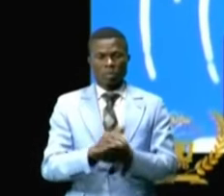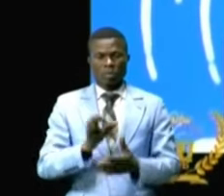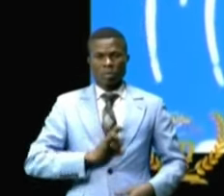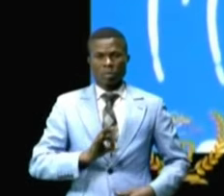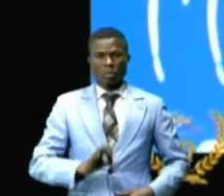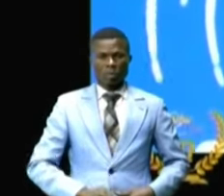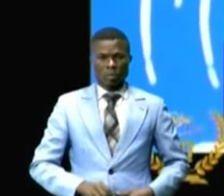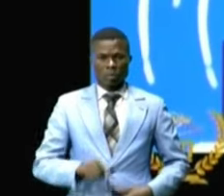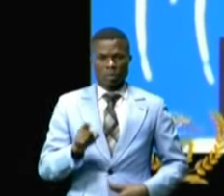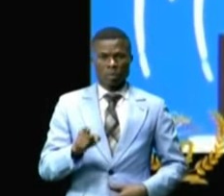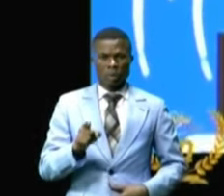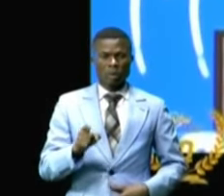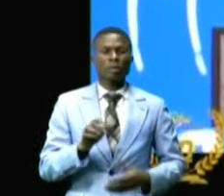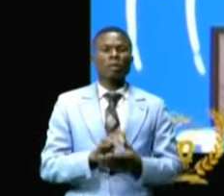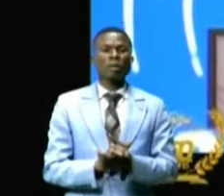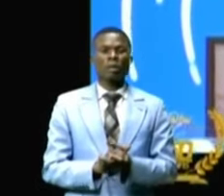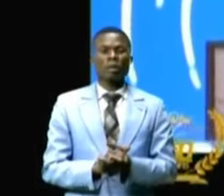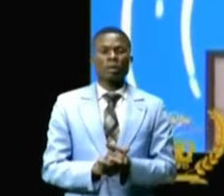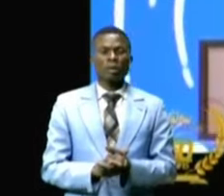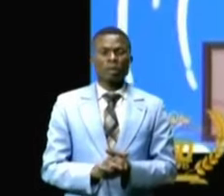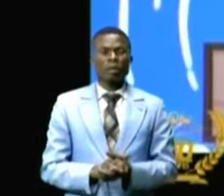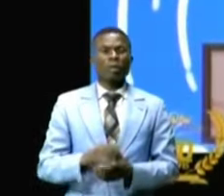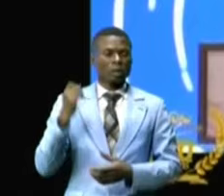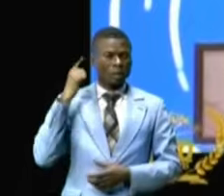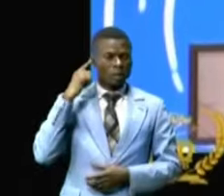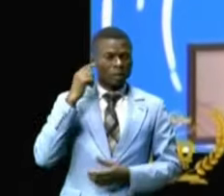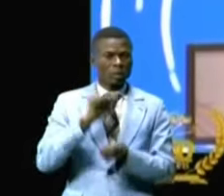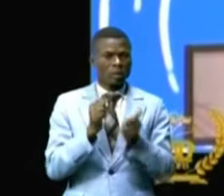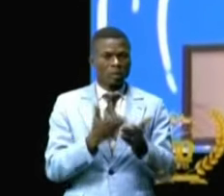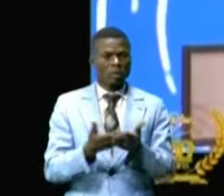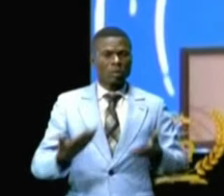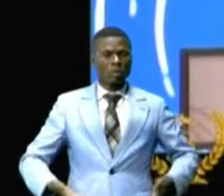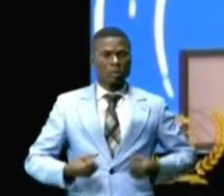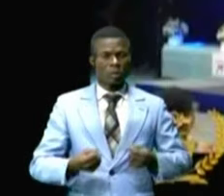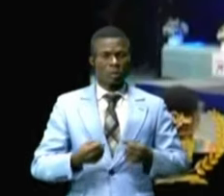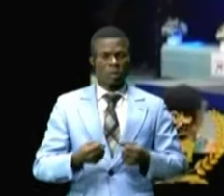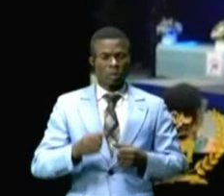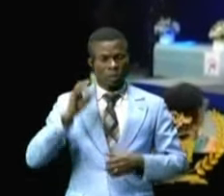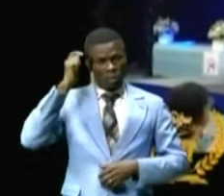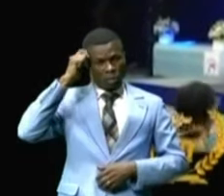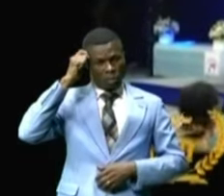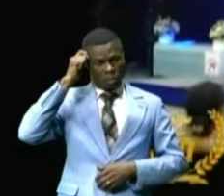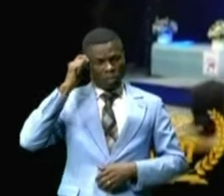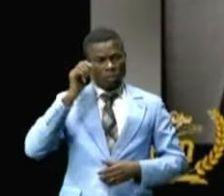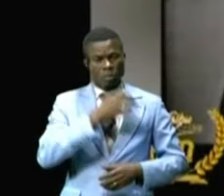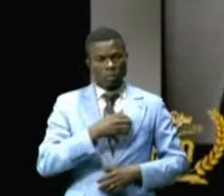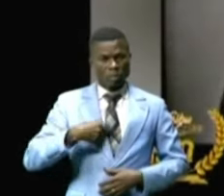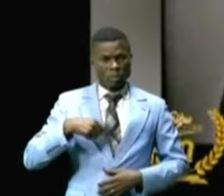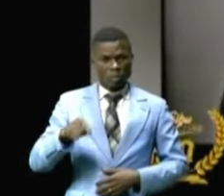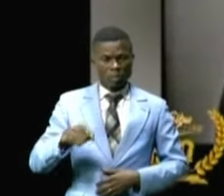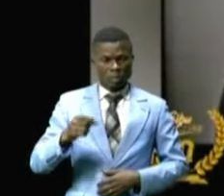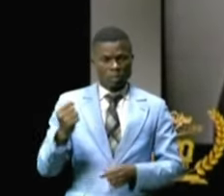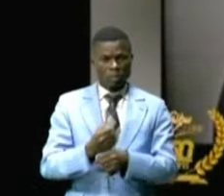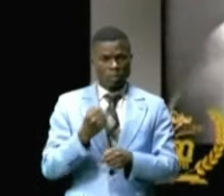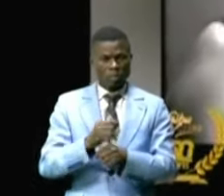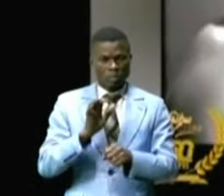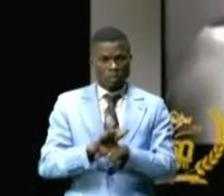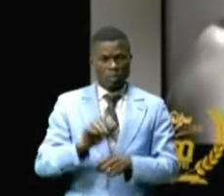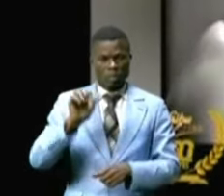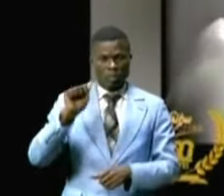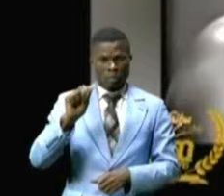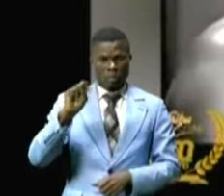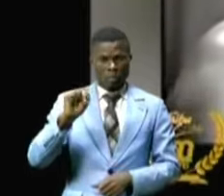dame, Denise Nyakoro Tshisekedi, a saisi cette occasion pour saluer la mémoire de ces deux femmes, le duo Angebi